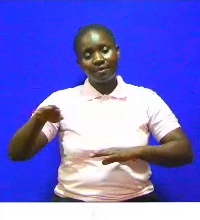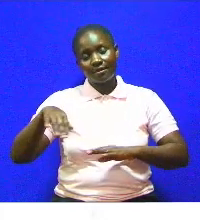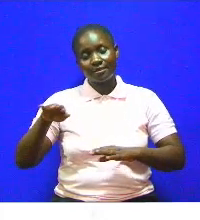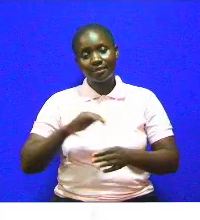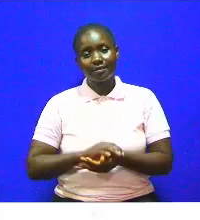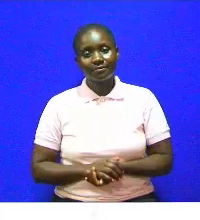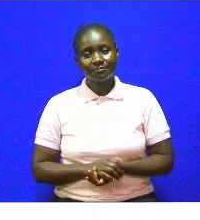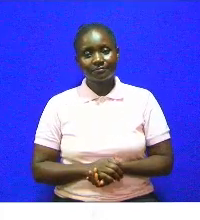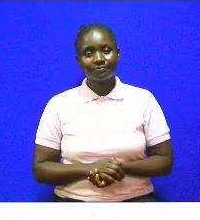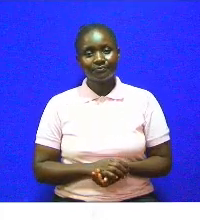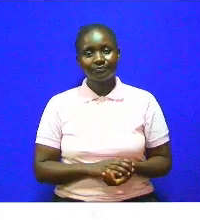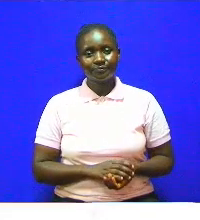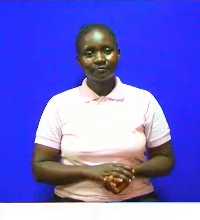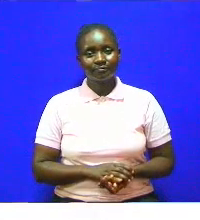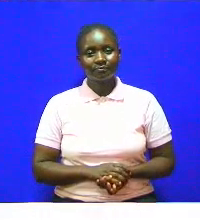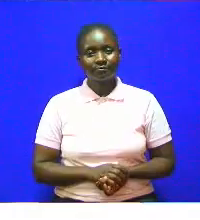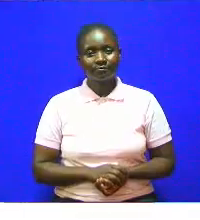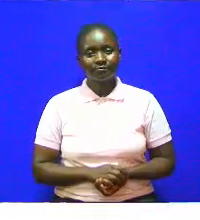mo iyo